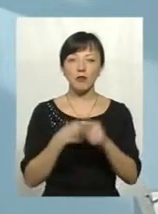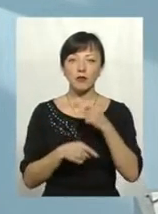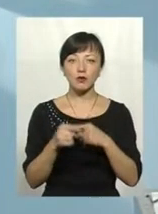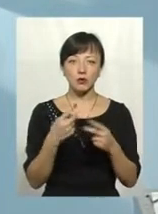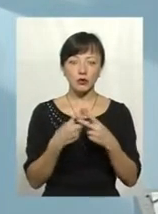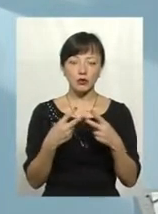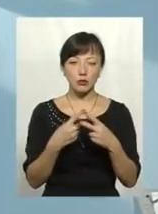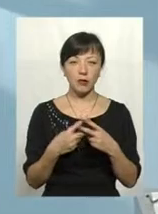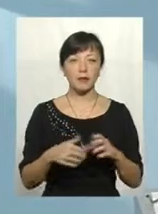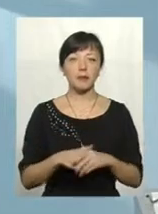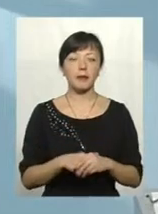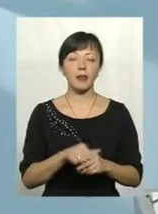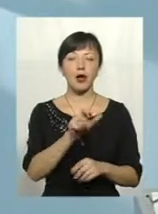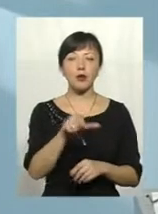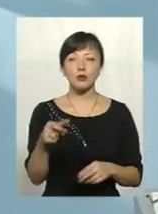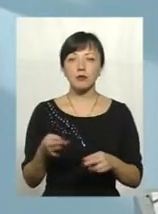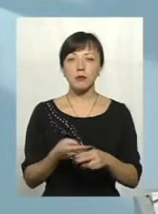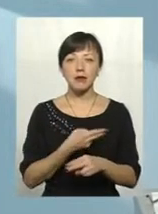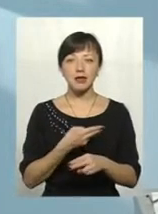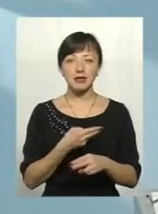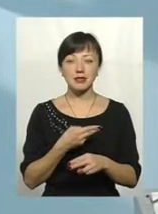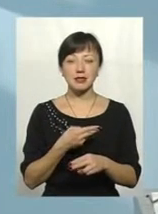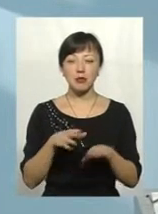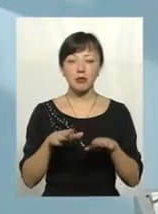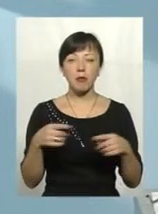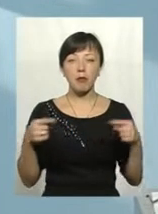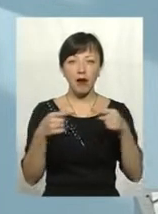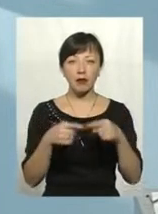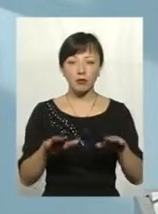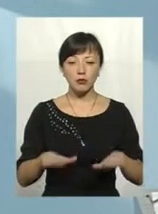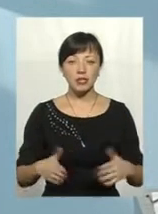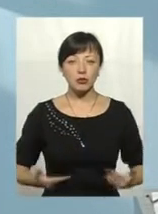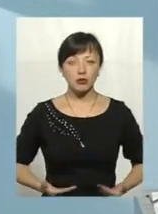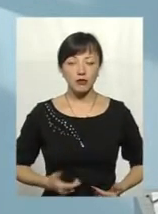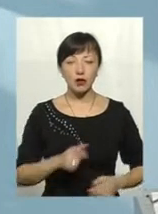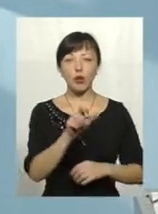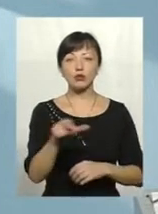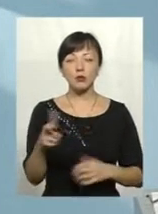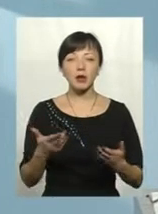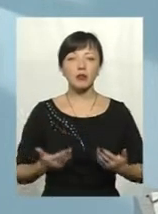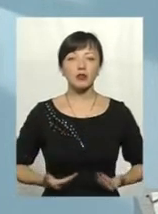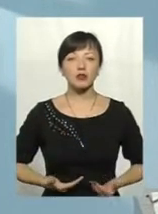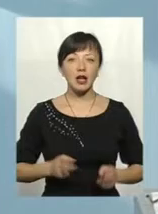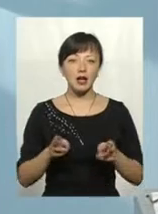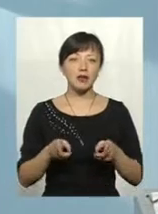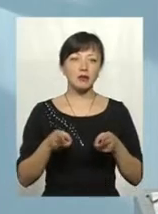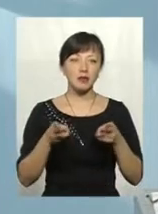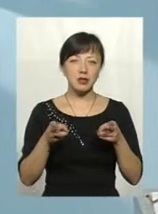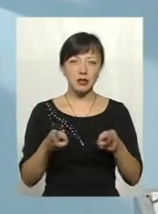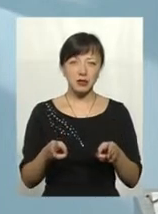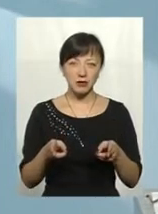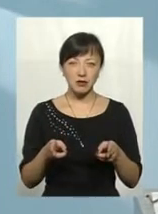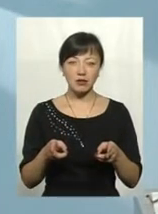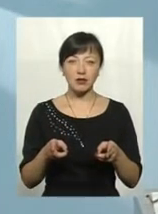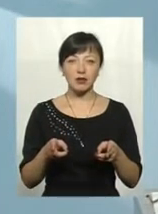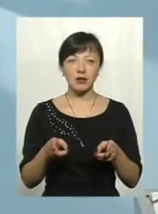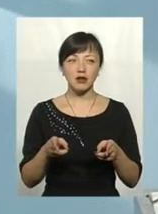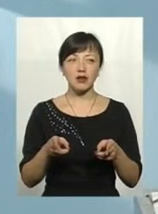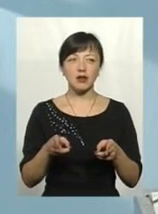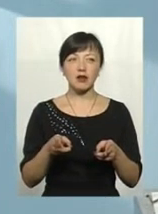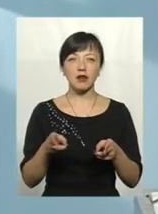місць позбавленої волі, особи без певного місця мешкання, особи, які проживають кримінально, ну, знаходяться в кримінальній виконавчій